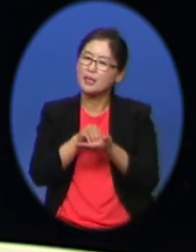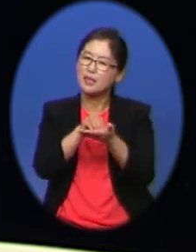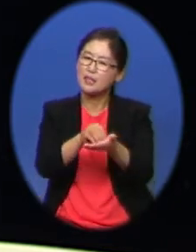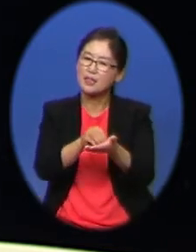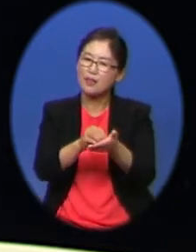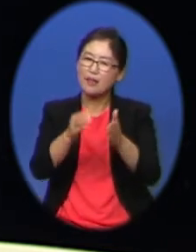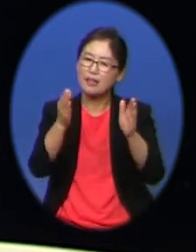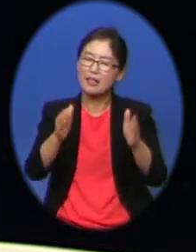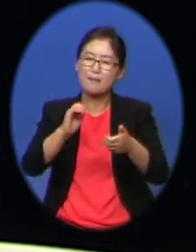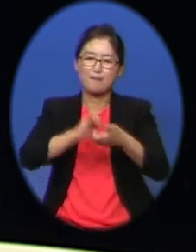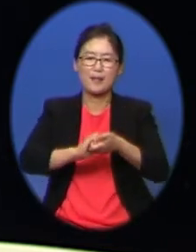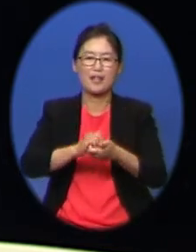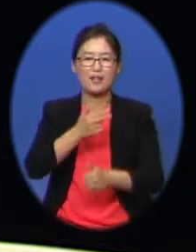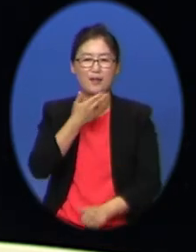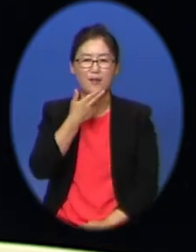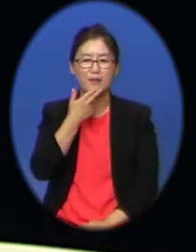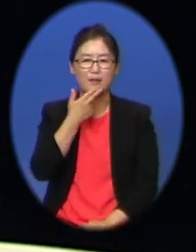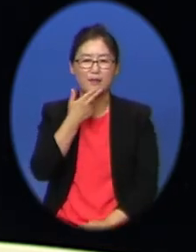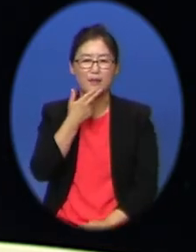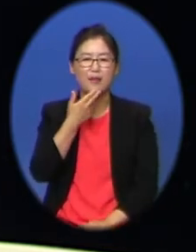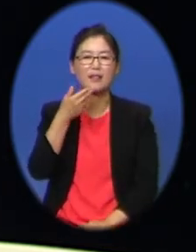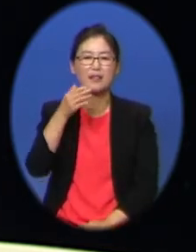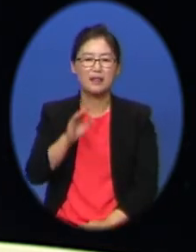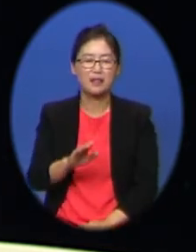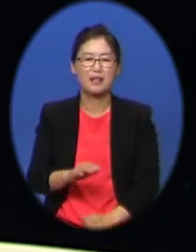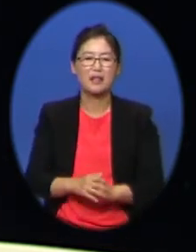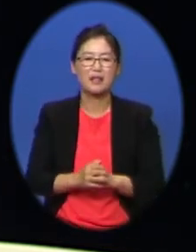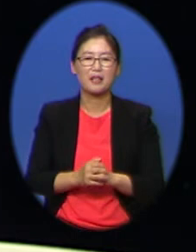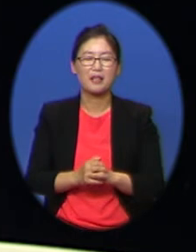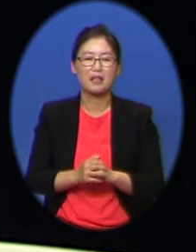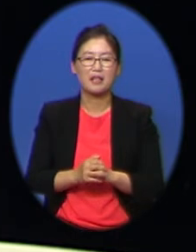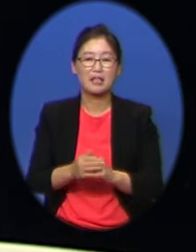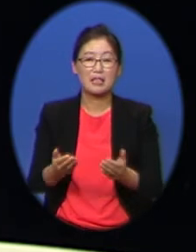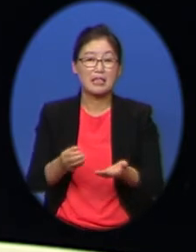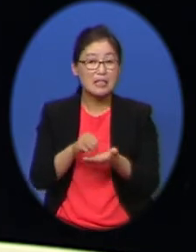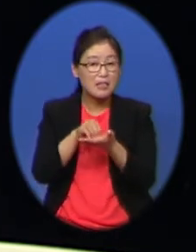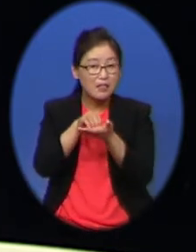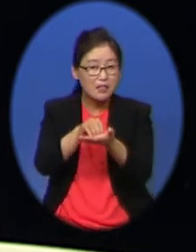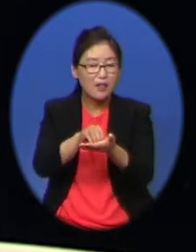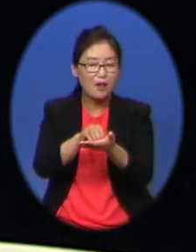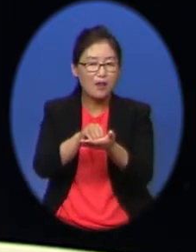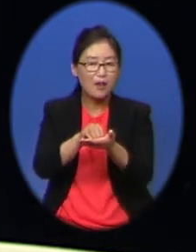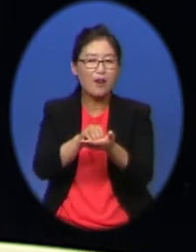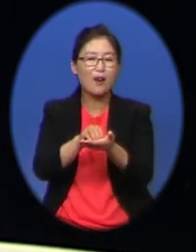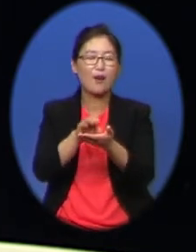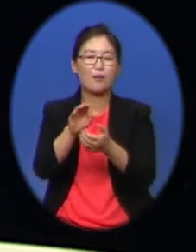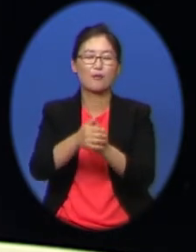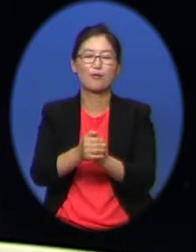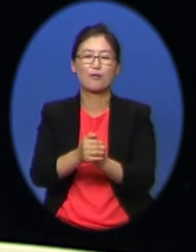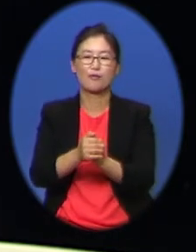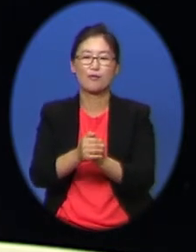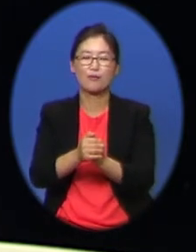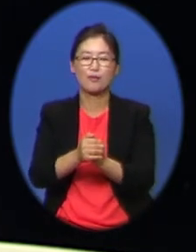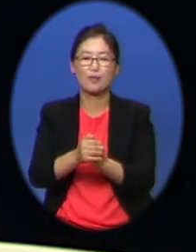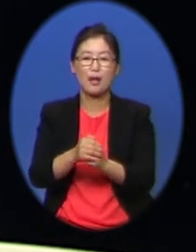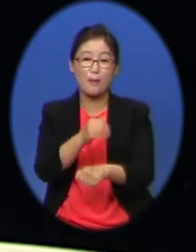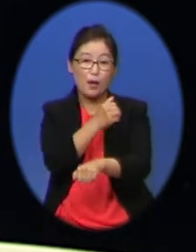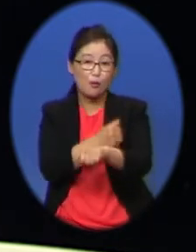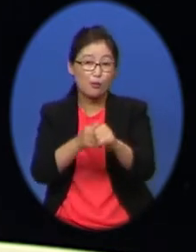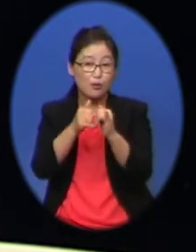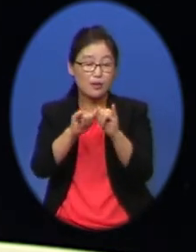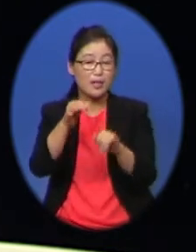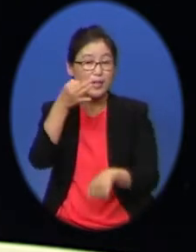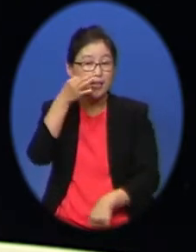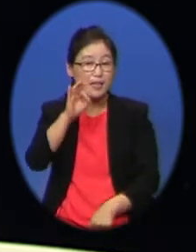없는 것으로 알고 있습니다. 예. 다만 신청을 하셔서 국가유공자로 인정이 되게 되면 등록이 된 날이